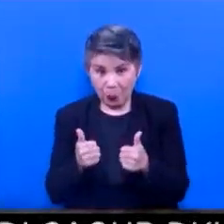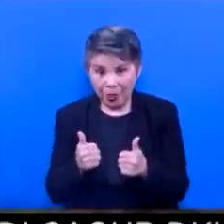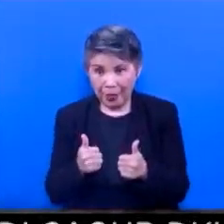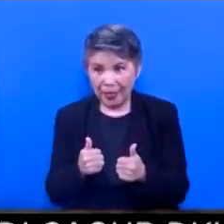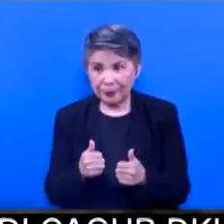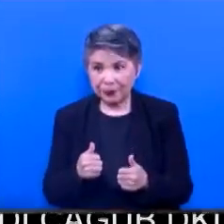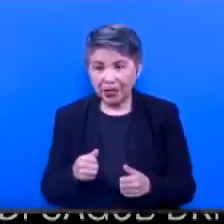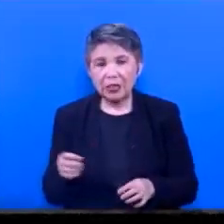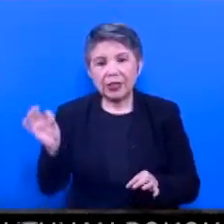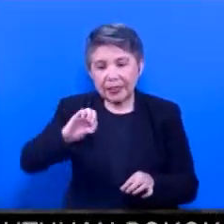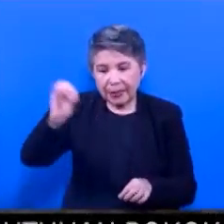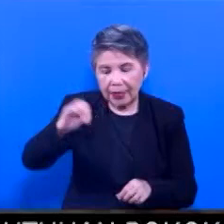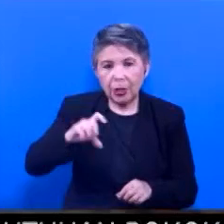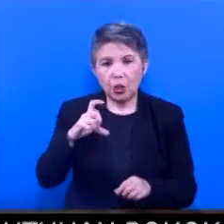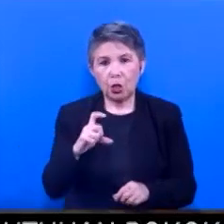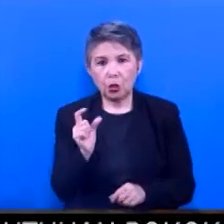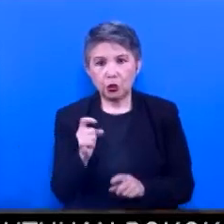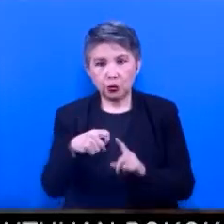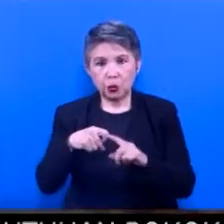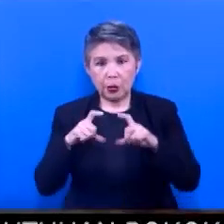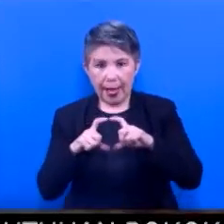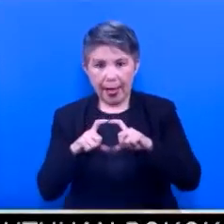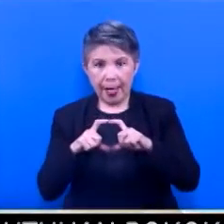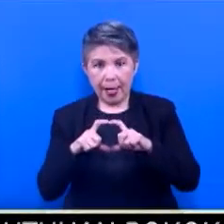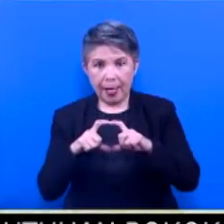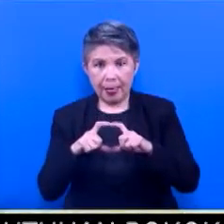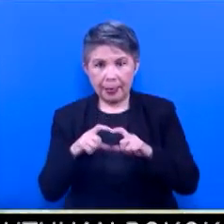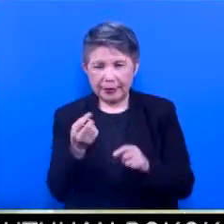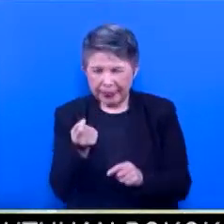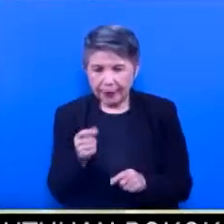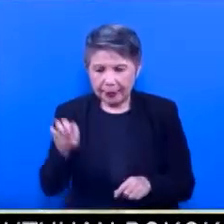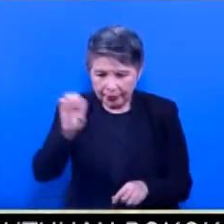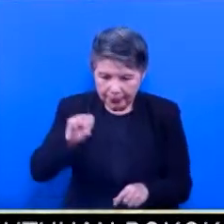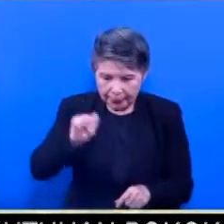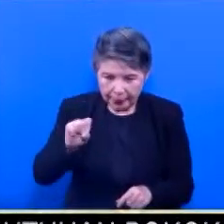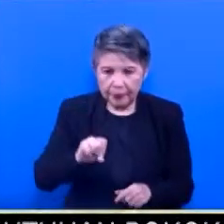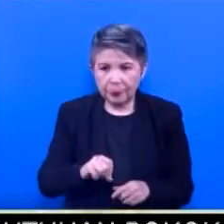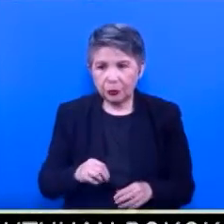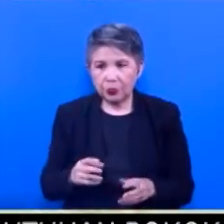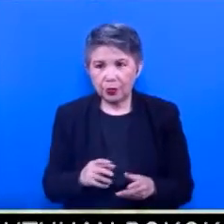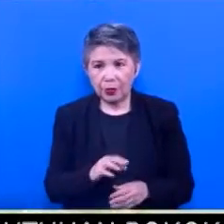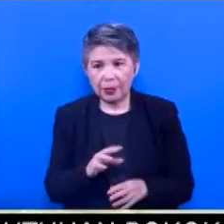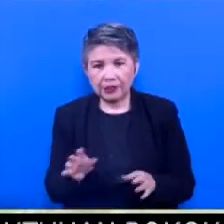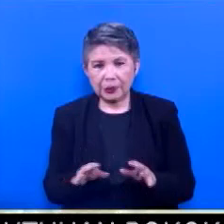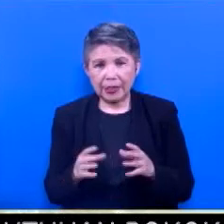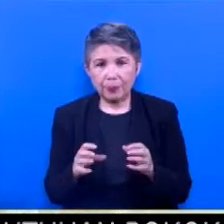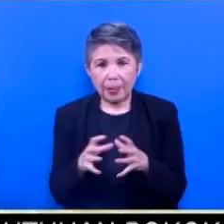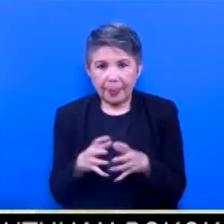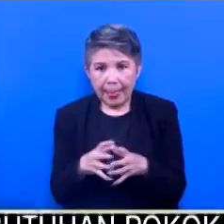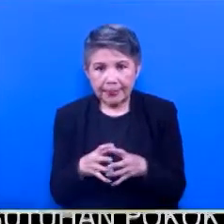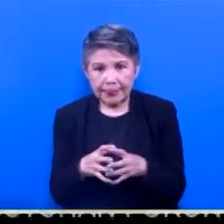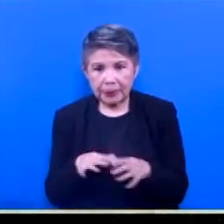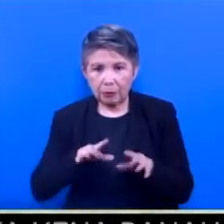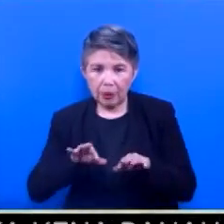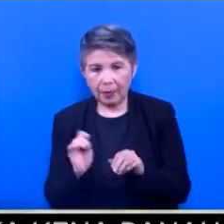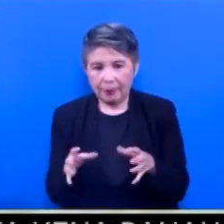nggak dikasih cuka, ini namanya nanti susu kedelai. Nah, kalau dikasih cuka, dia akan menggumpal dan menjadi tahu. Pak, keahlian